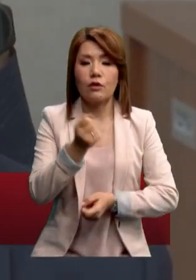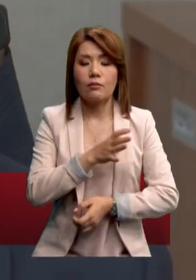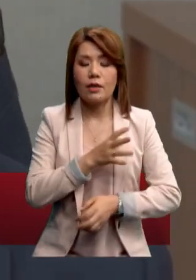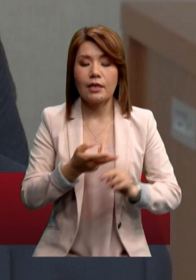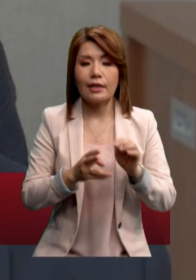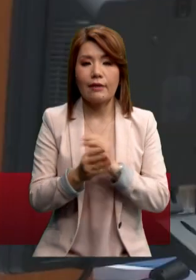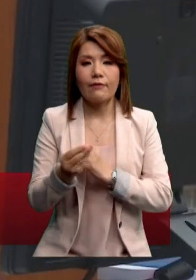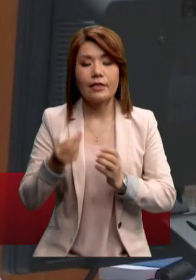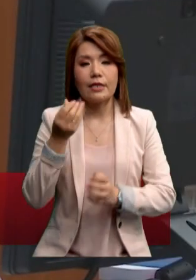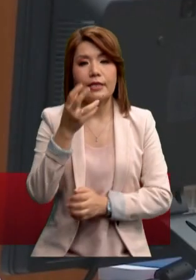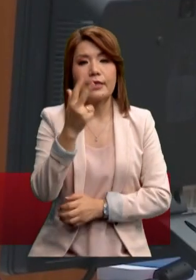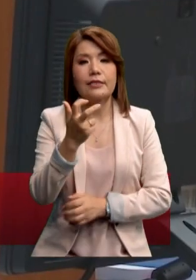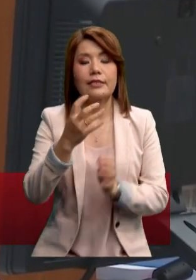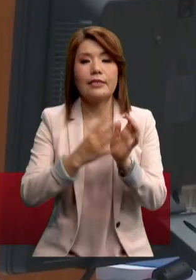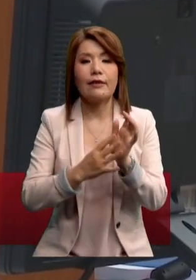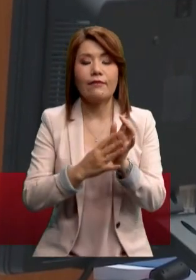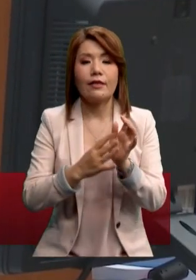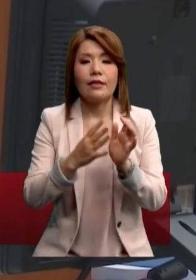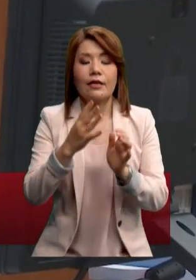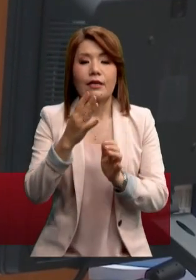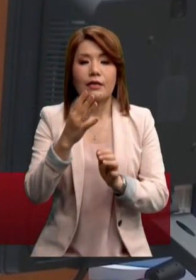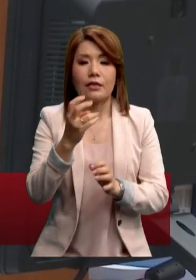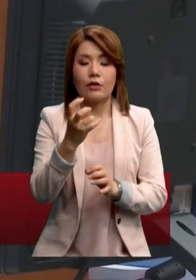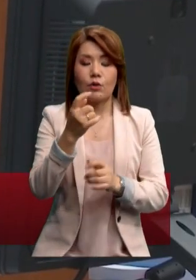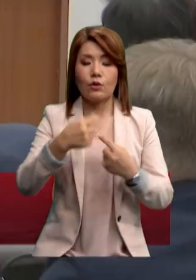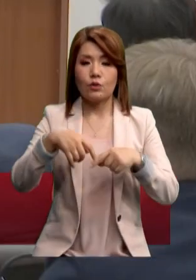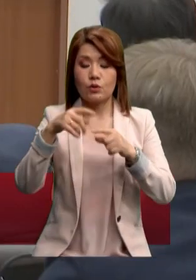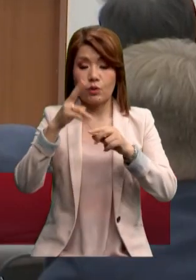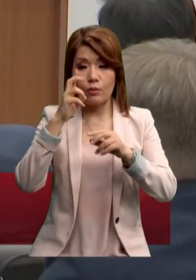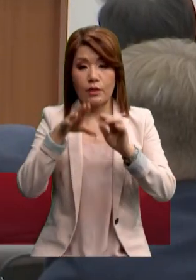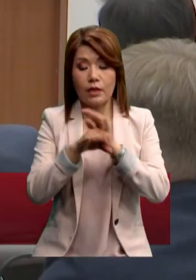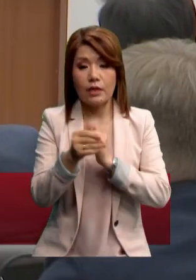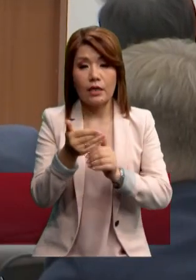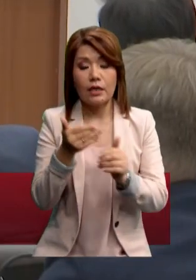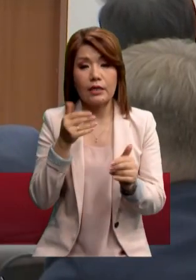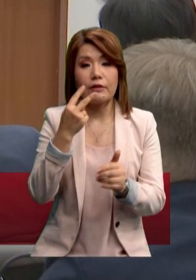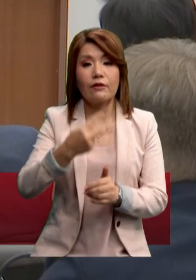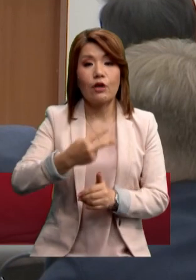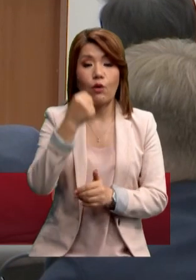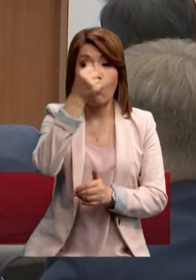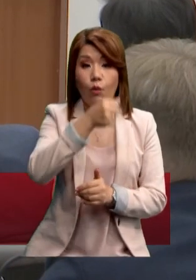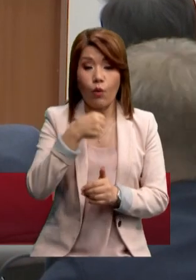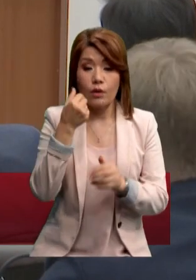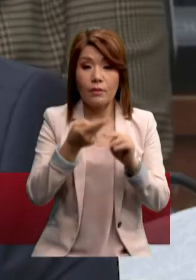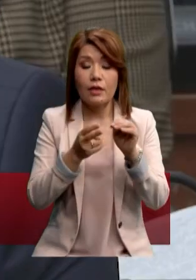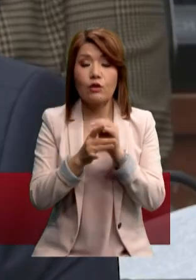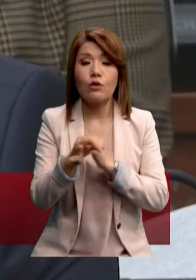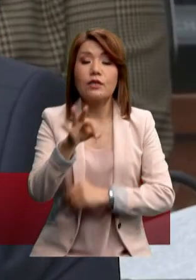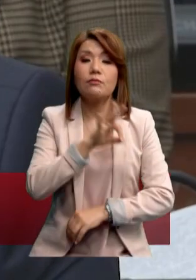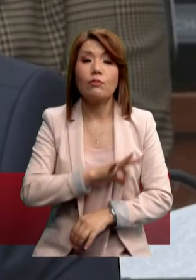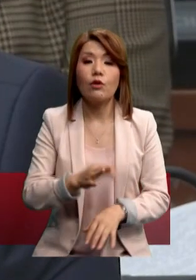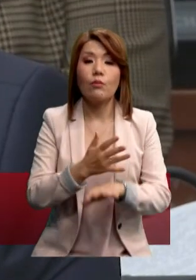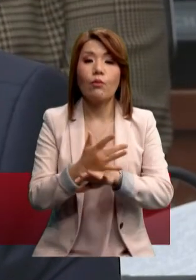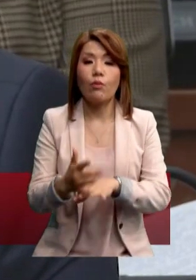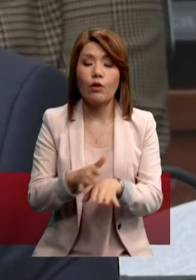бюджетом профинансированы 39 госорганов Казахстана. Запланированный объем финансов на 2022 год правительство использовало